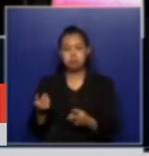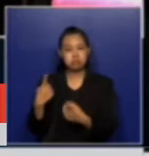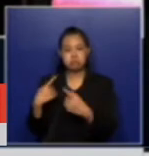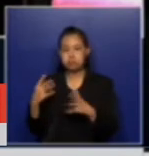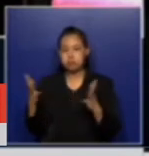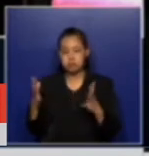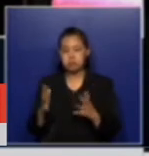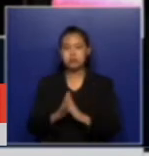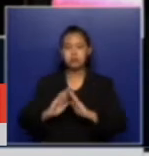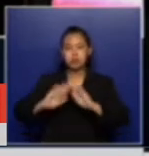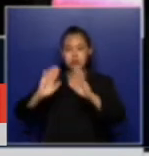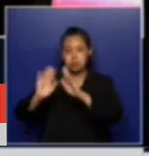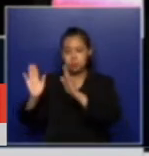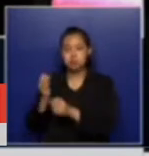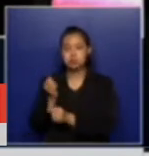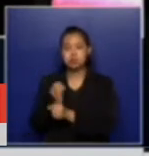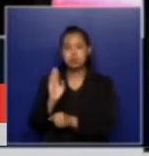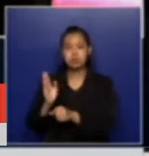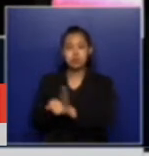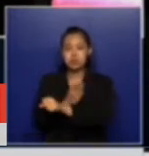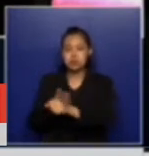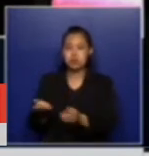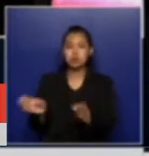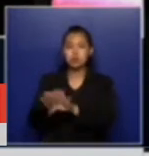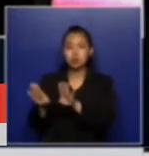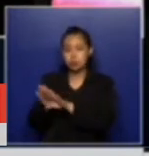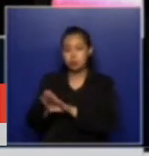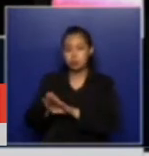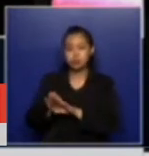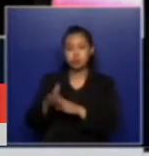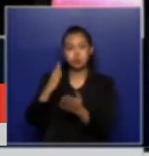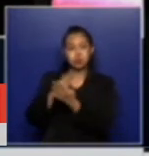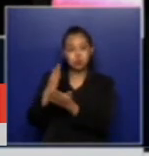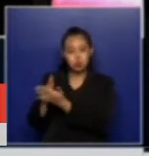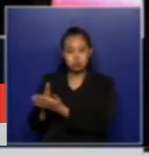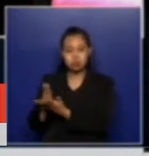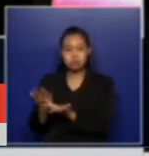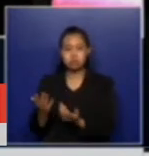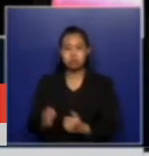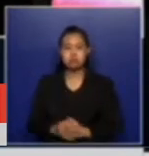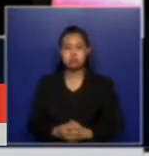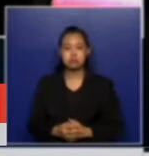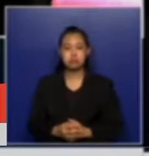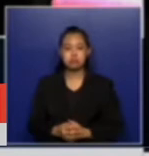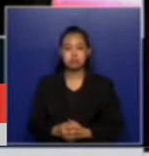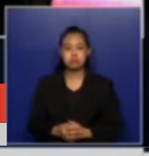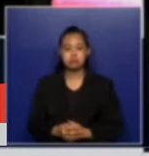องไห้เพราะว่าธุรกิจหยุดไปนะฮะเรื่องเกี่ยวกับ